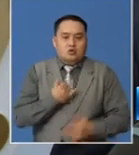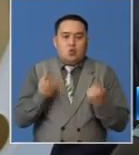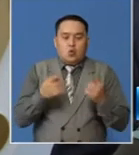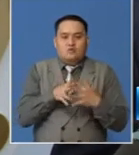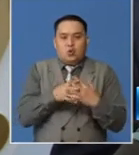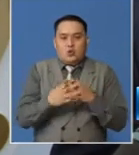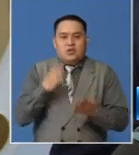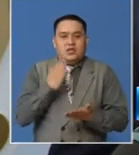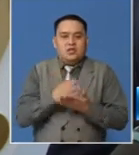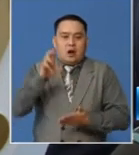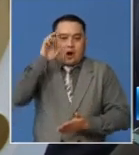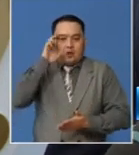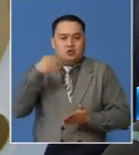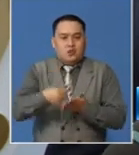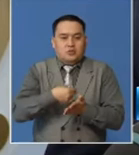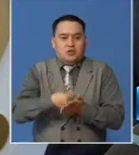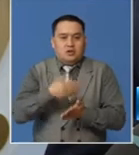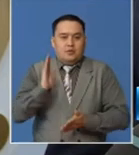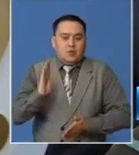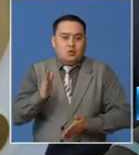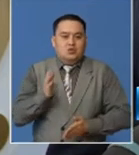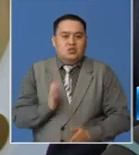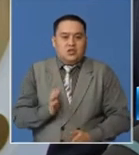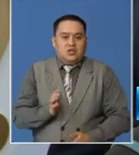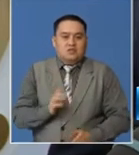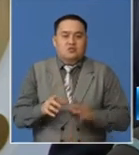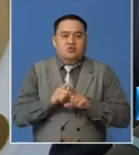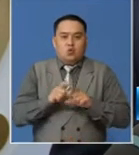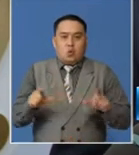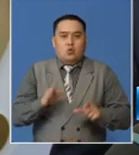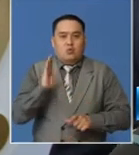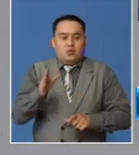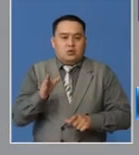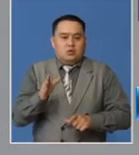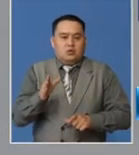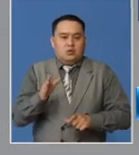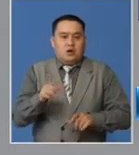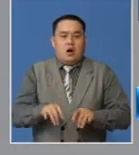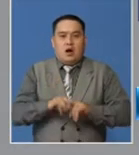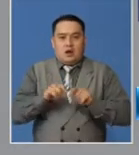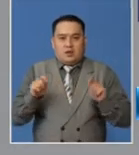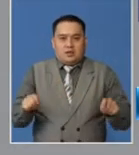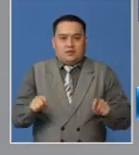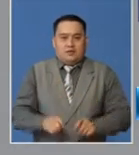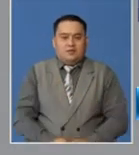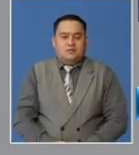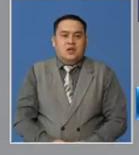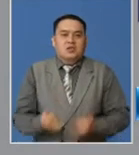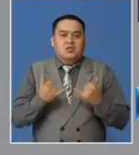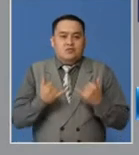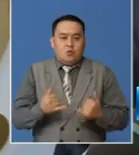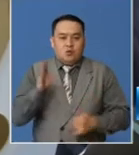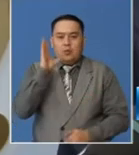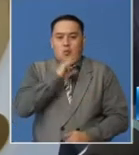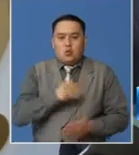населенных пунктах. Если государство будет субсидировать, частные школы будут охотно открываться бизнес-сообществу. На сегодняшний день